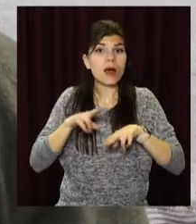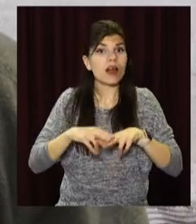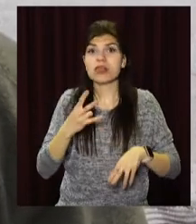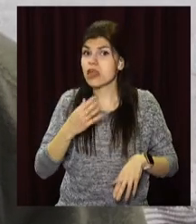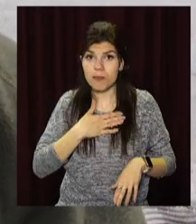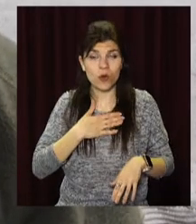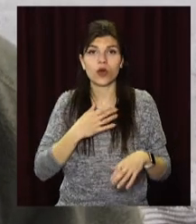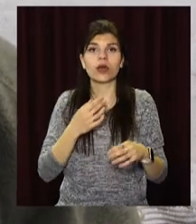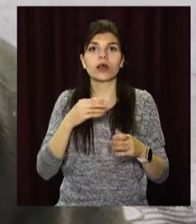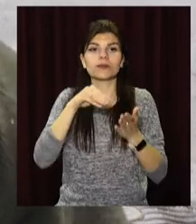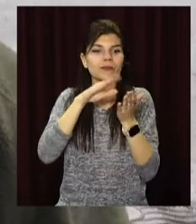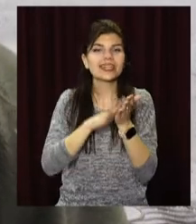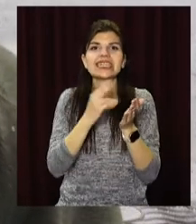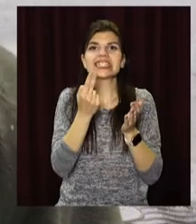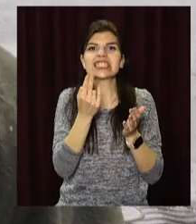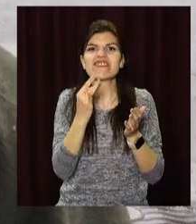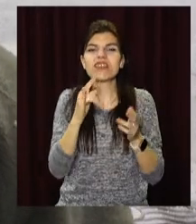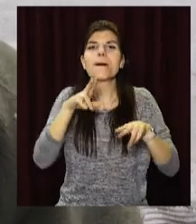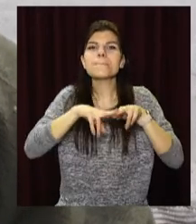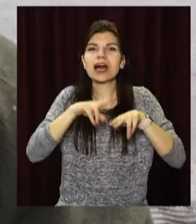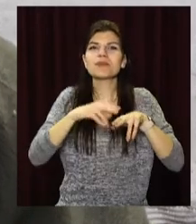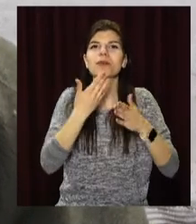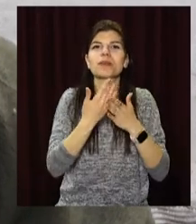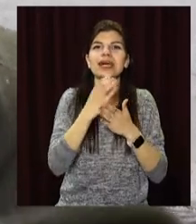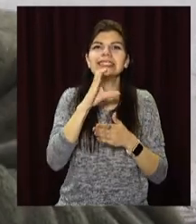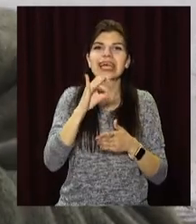мои цифры паспорта, не мой номер, но